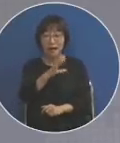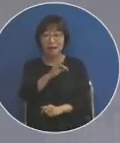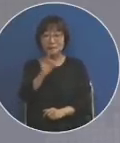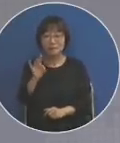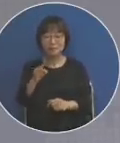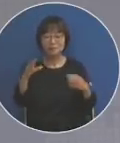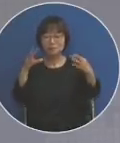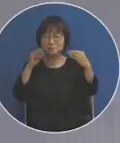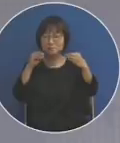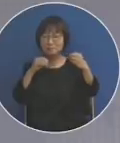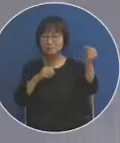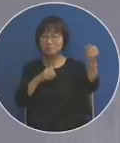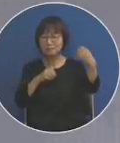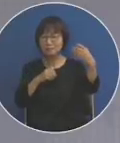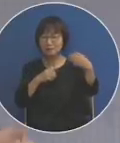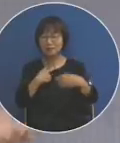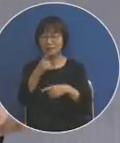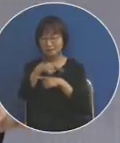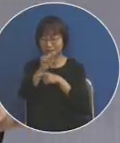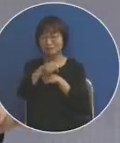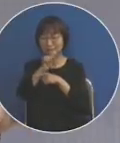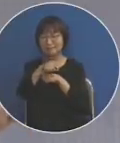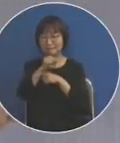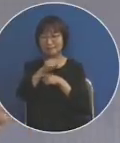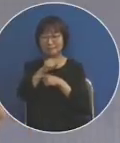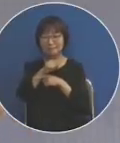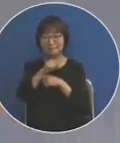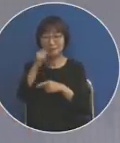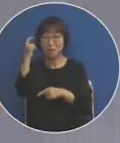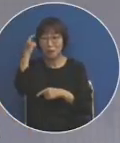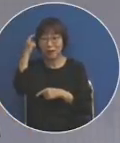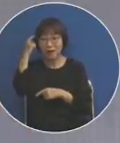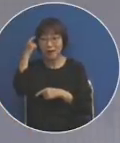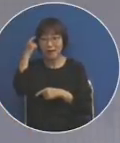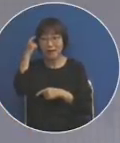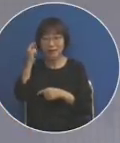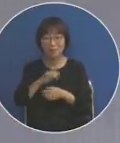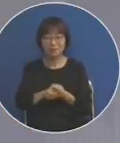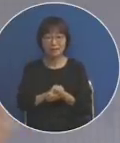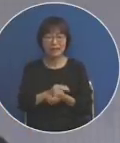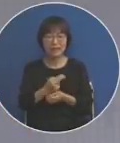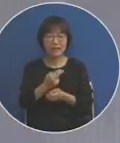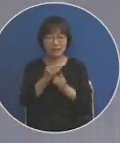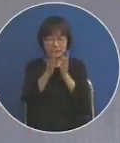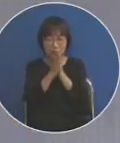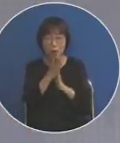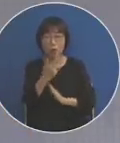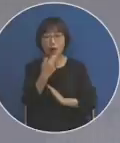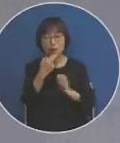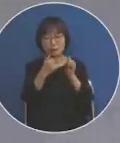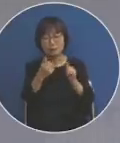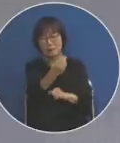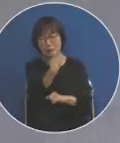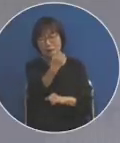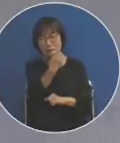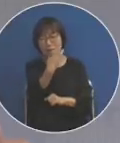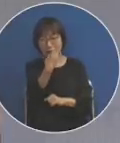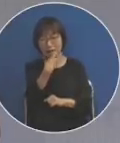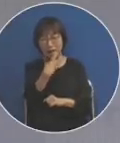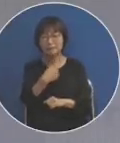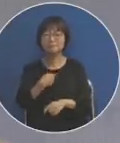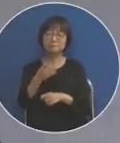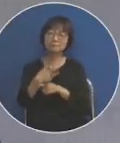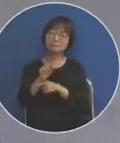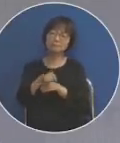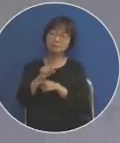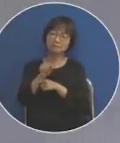day long I'm just nodding my head. 왜냐, 너무 기도 안 하는 사람들의 말이 많이 나오기 때문에 그냥 거기만 가도 차 타고